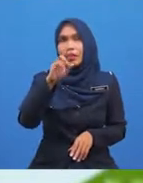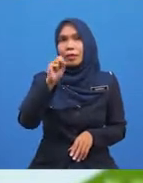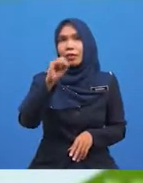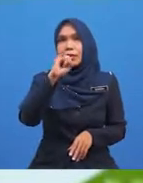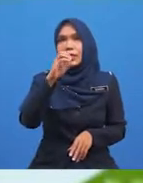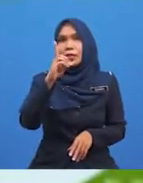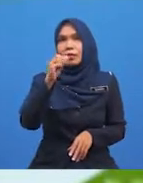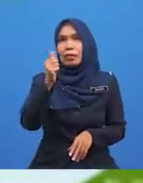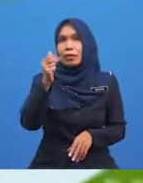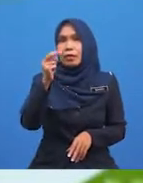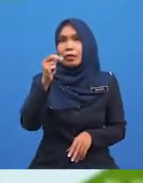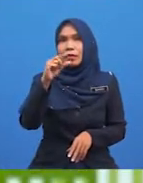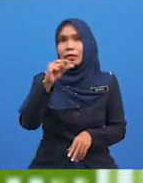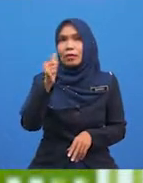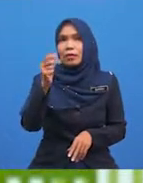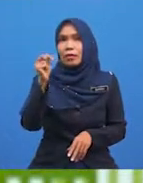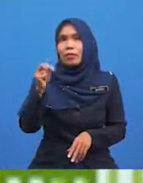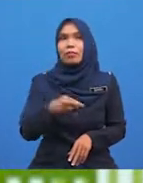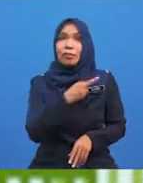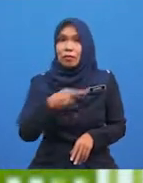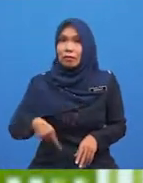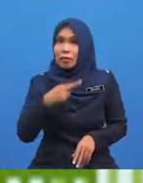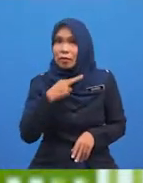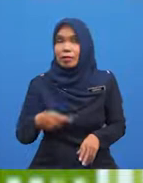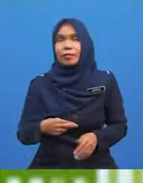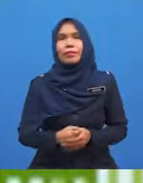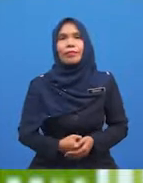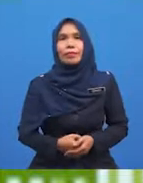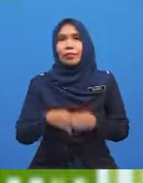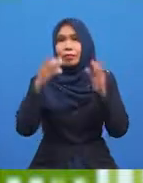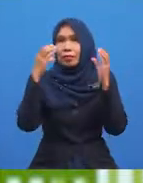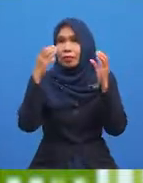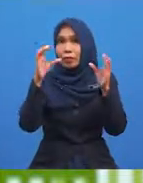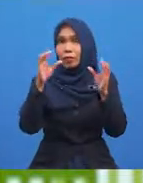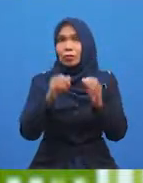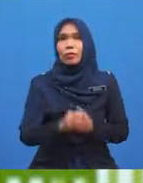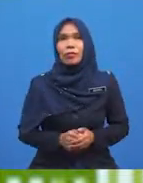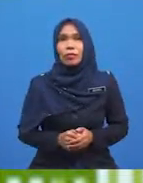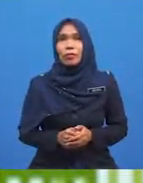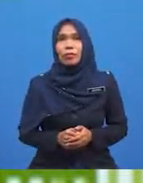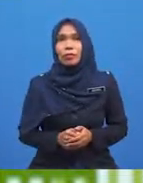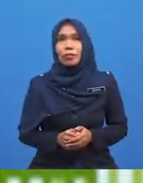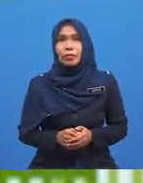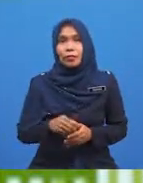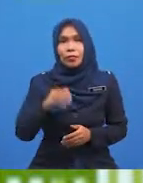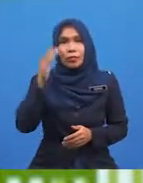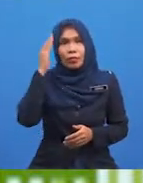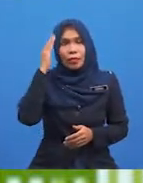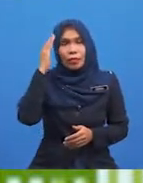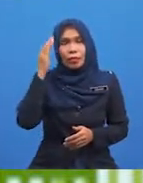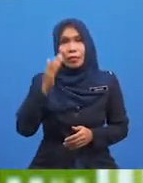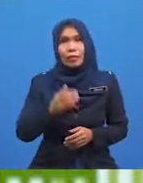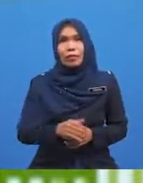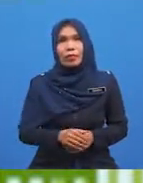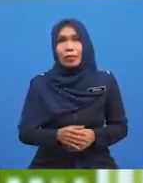yang di-Pertuan Agung ini? Cikgu cadangkan supaya pelajar-pelajar mengingati tiga